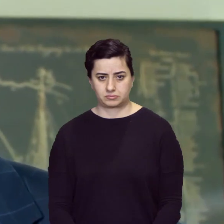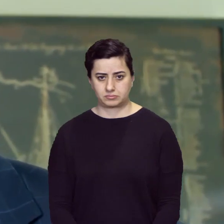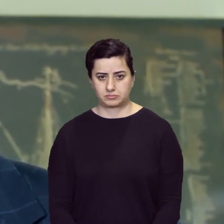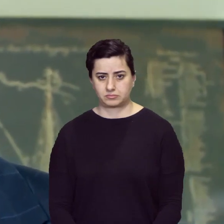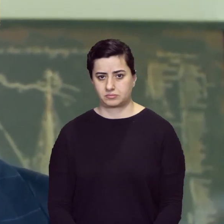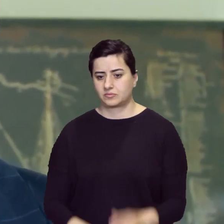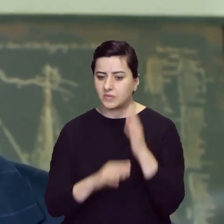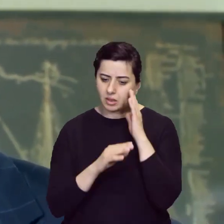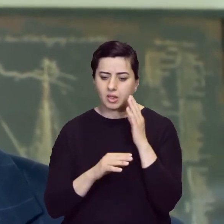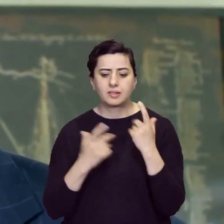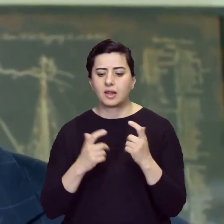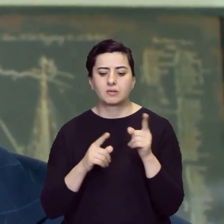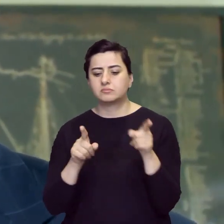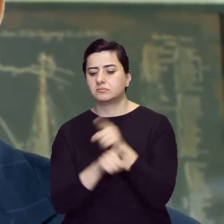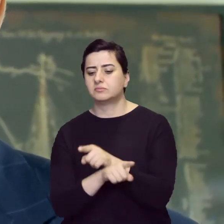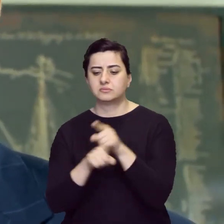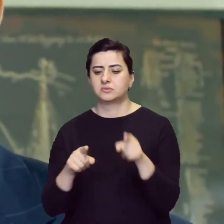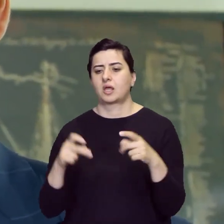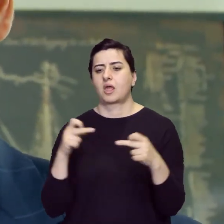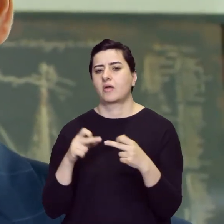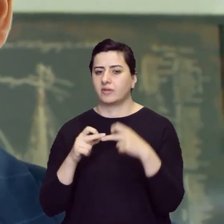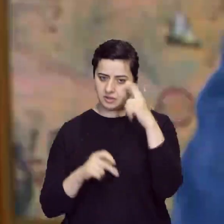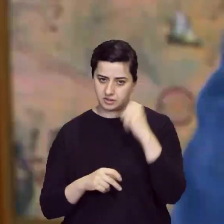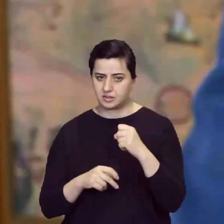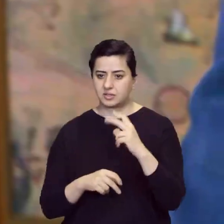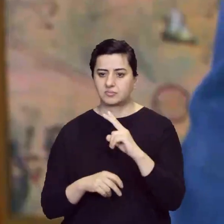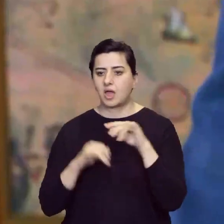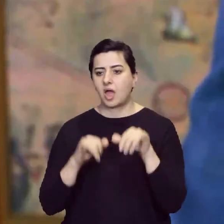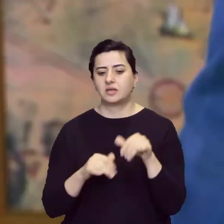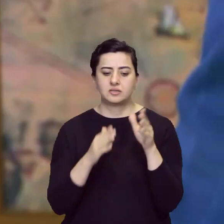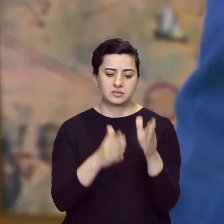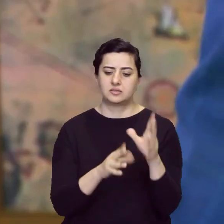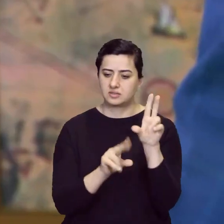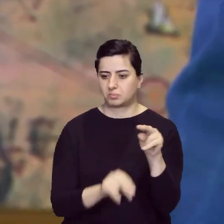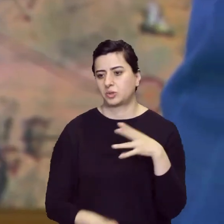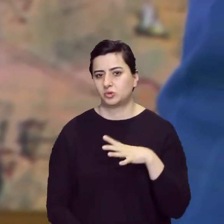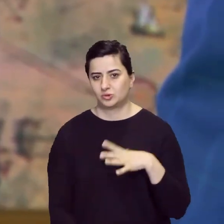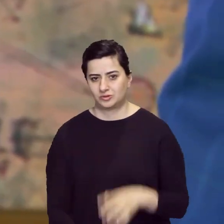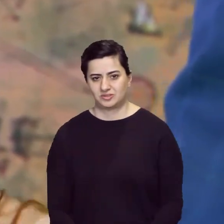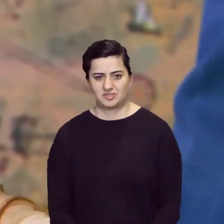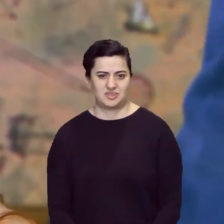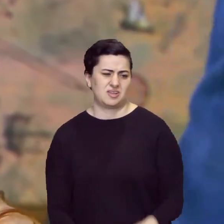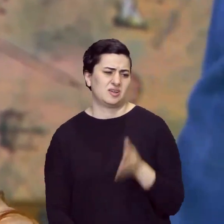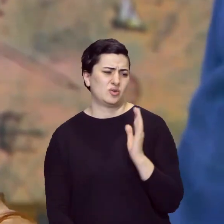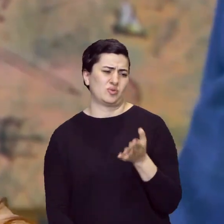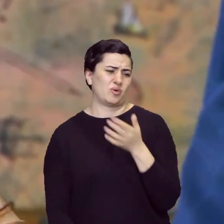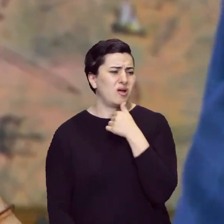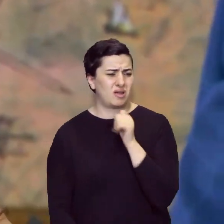Yatağın hangi tarafına yatacağımız konusunda. İkimiz de aynı tarafa yatmak istiyoruz. Ah